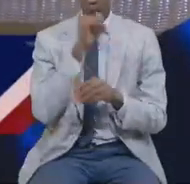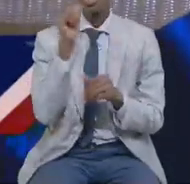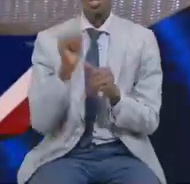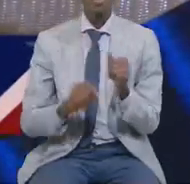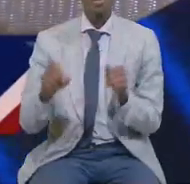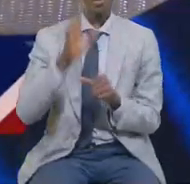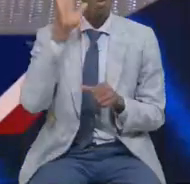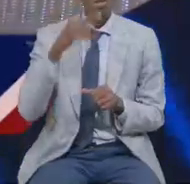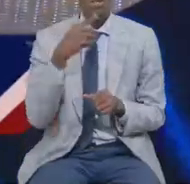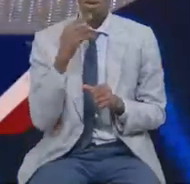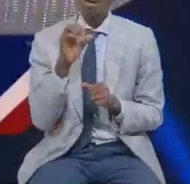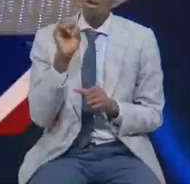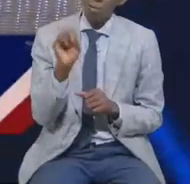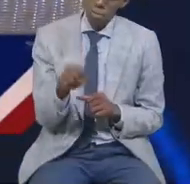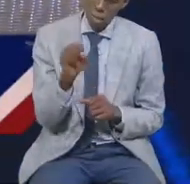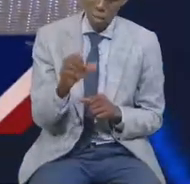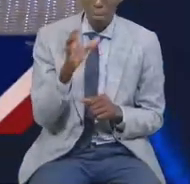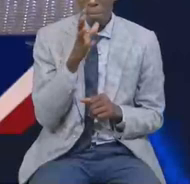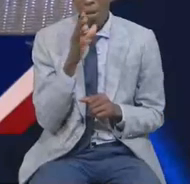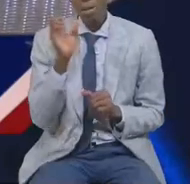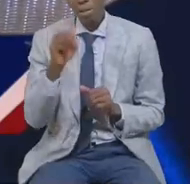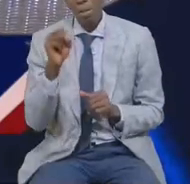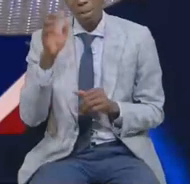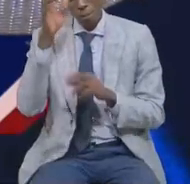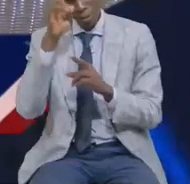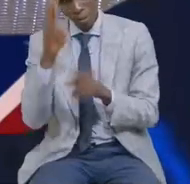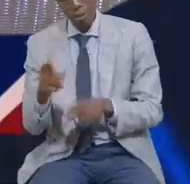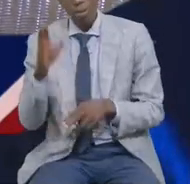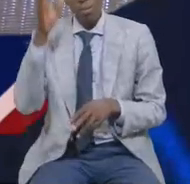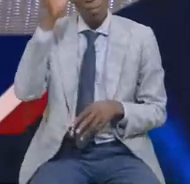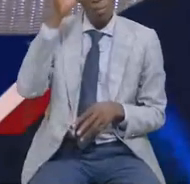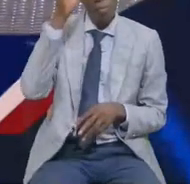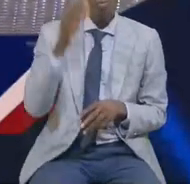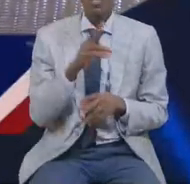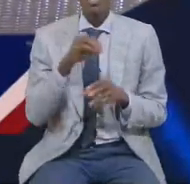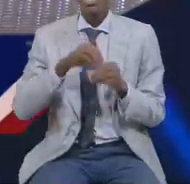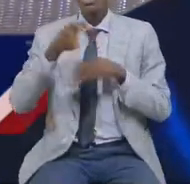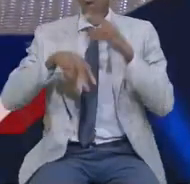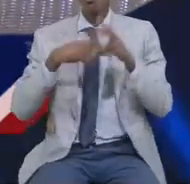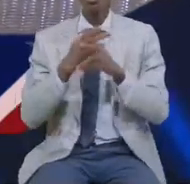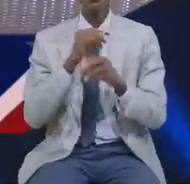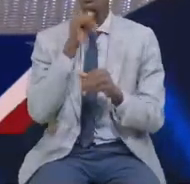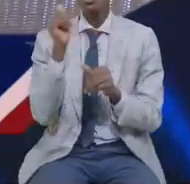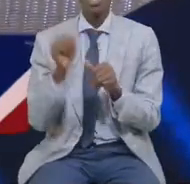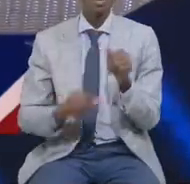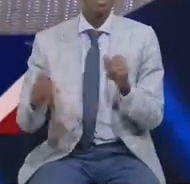te dira, oui monsieur, oui madame, vous aurez des tribulations dans le monde. C'est pas tout le